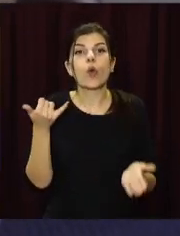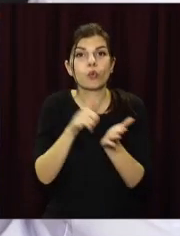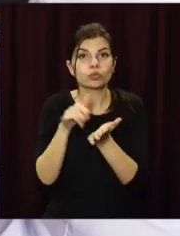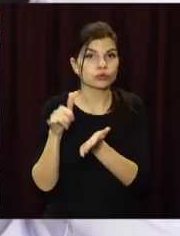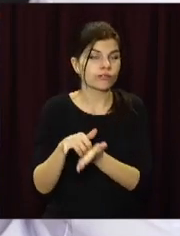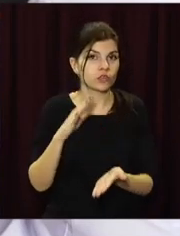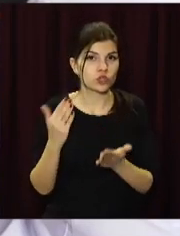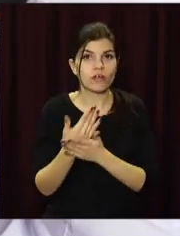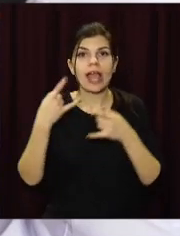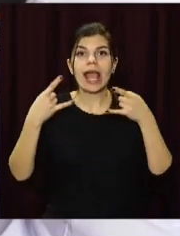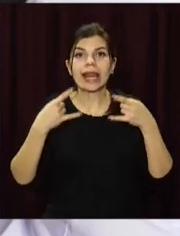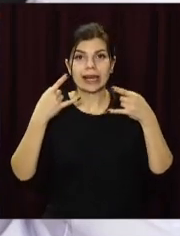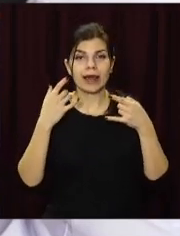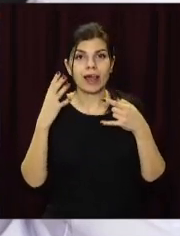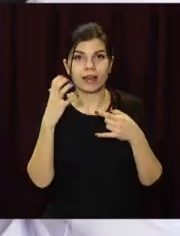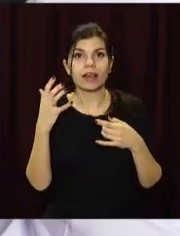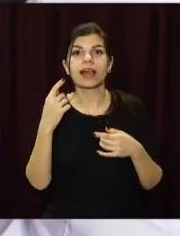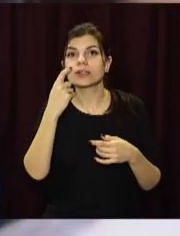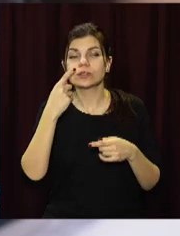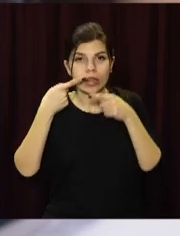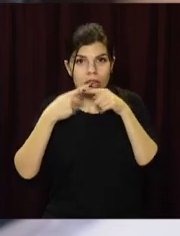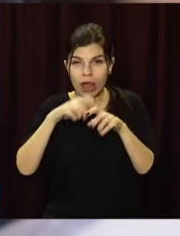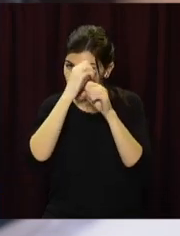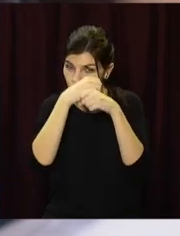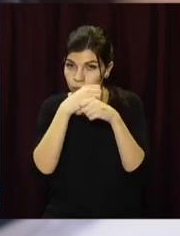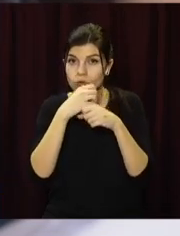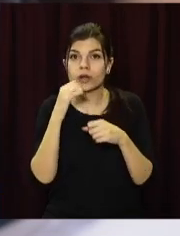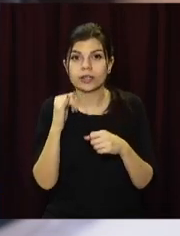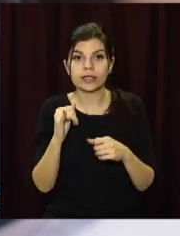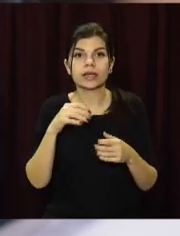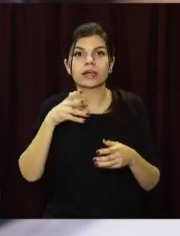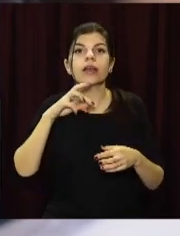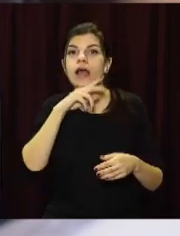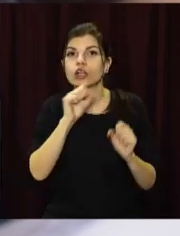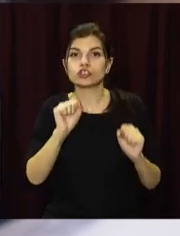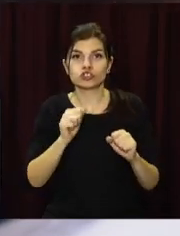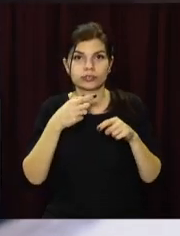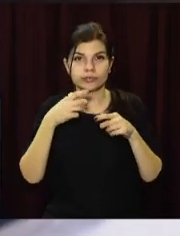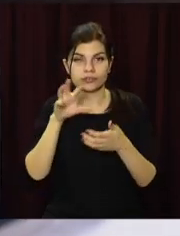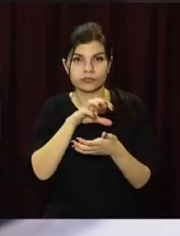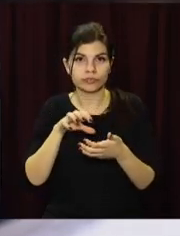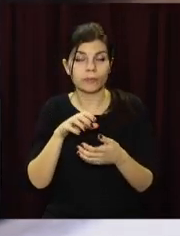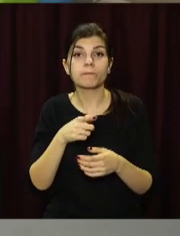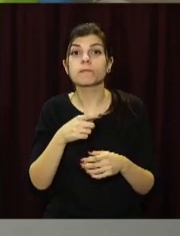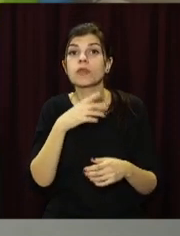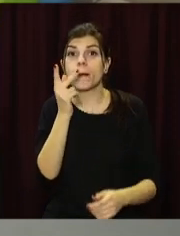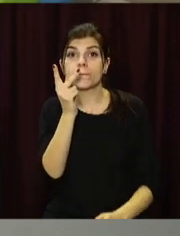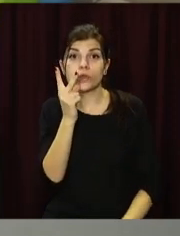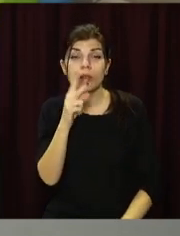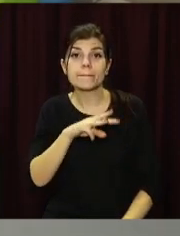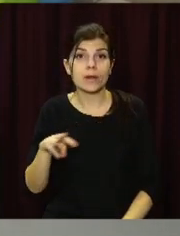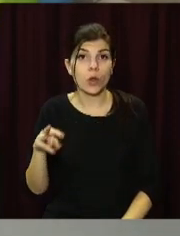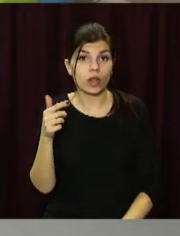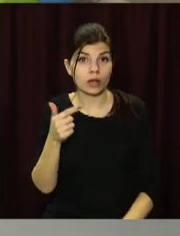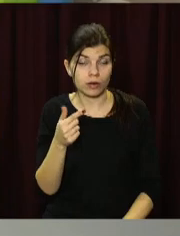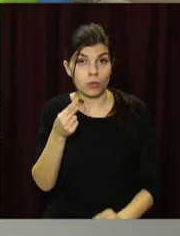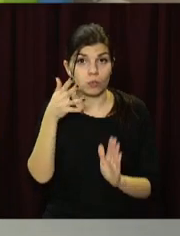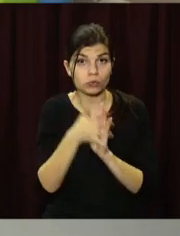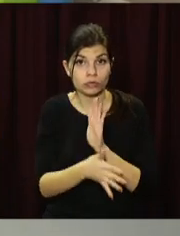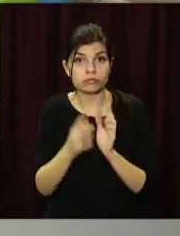установки, рентген-апарат, зуботехнічна лабораторія та стерилізатори. На обладнання витратили 1,5 мільйона гривень.